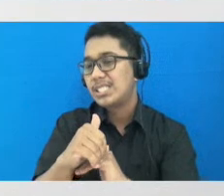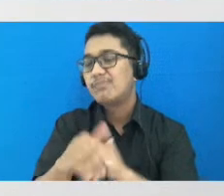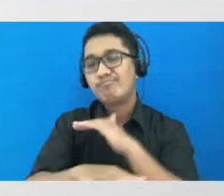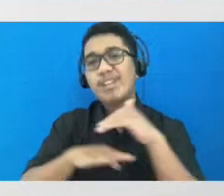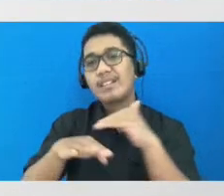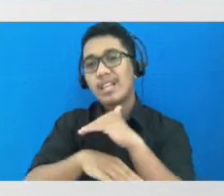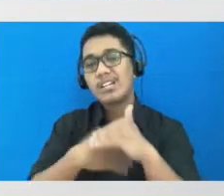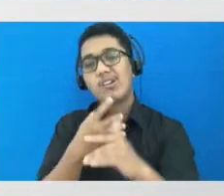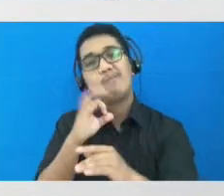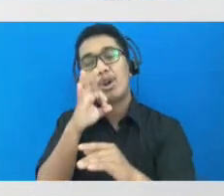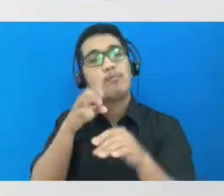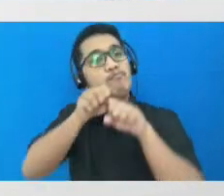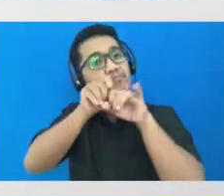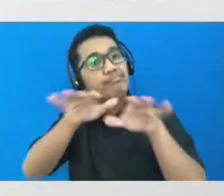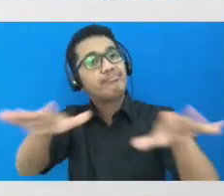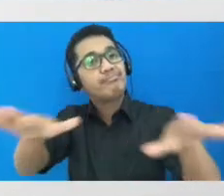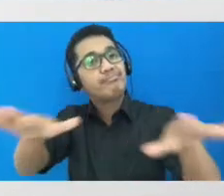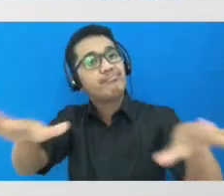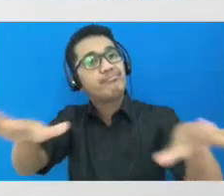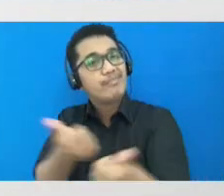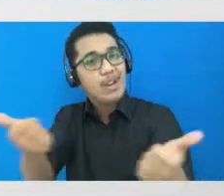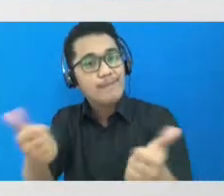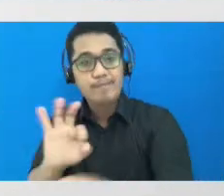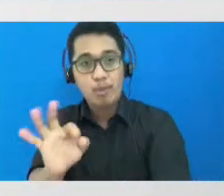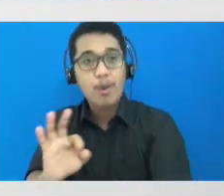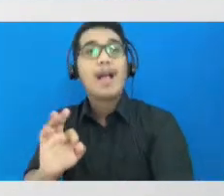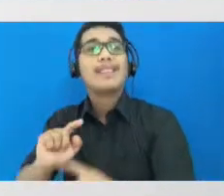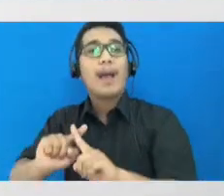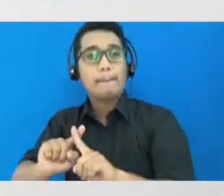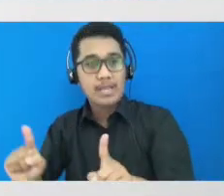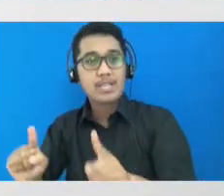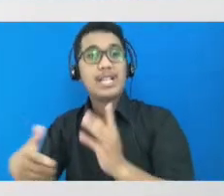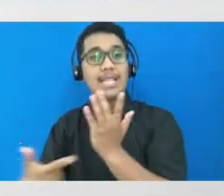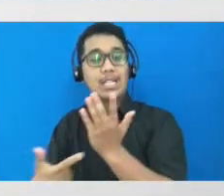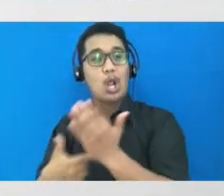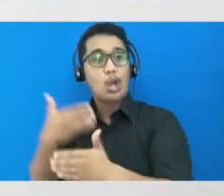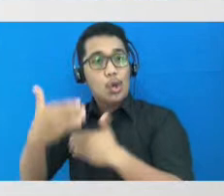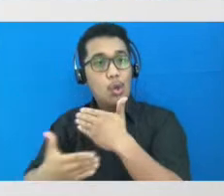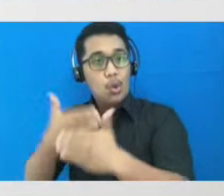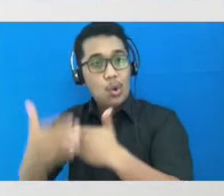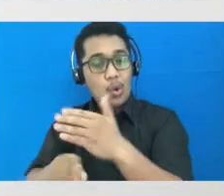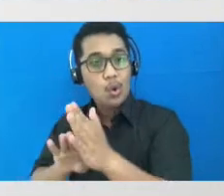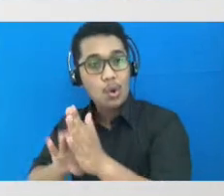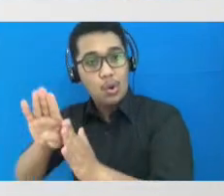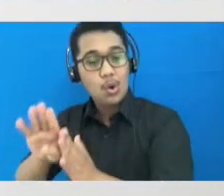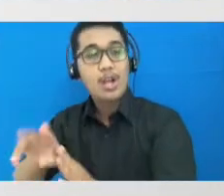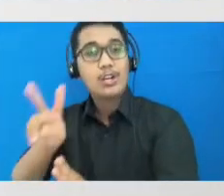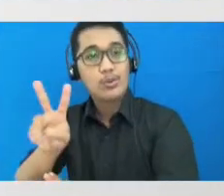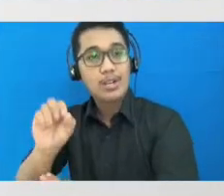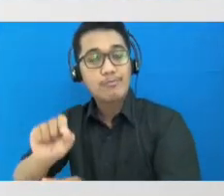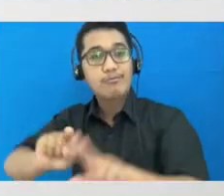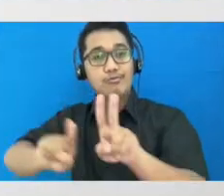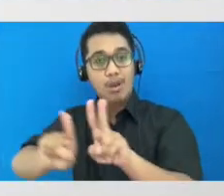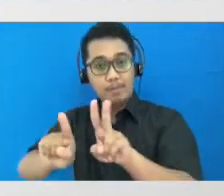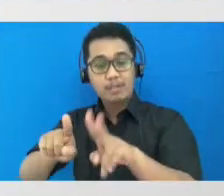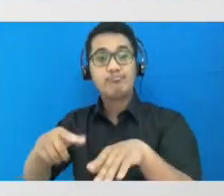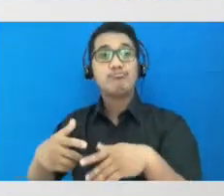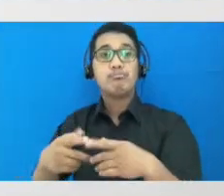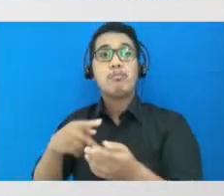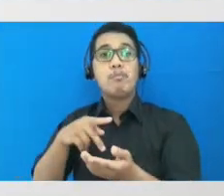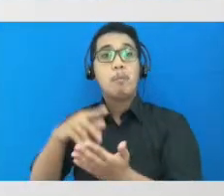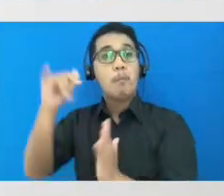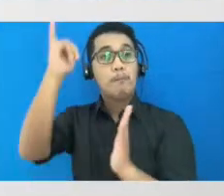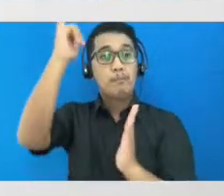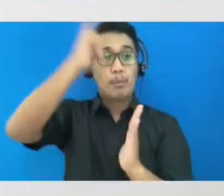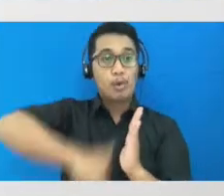masih belum komprehensif. Dan seiring dengan perkembangan internet dan teknologi, baru pada tahun 2012 European Commission mengajukan proposal untuk